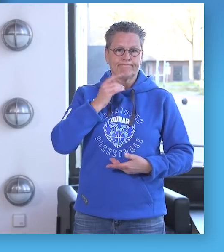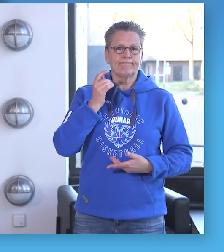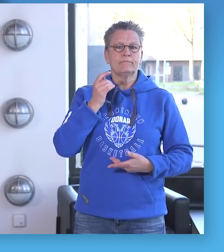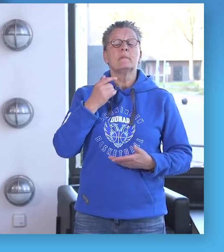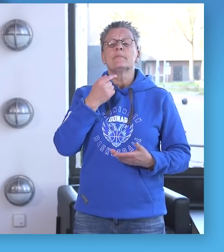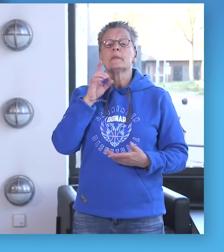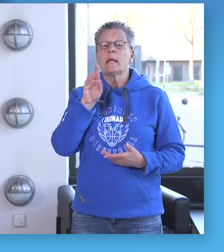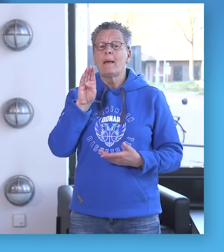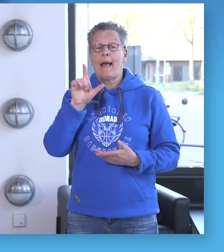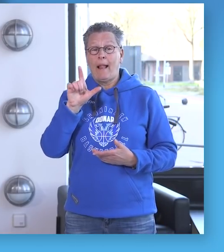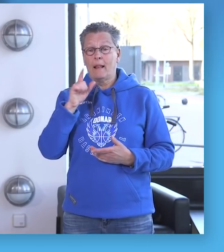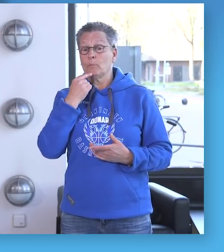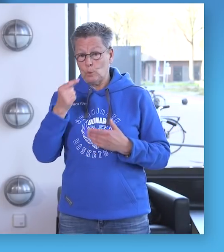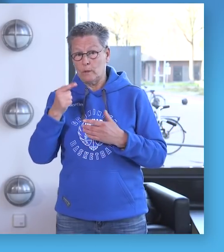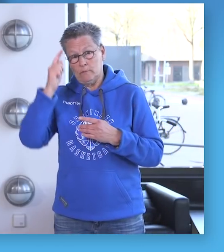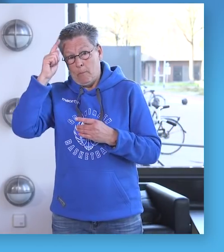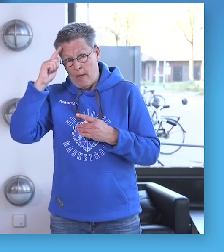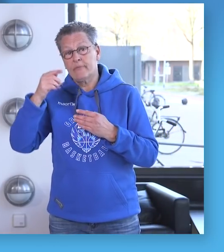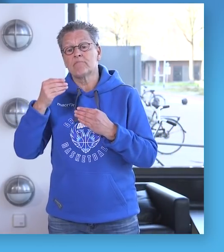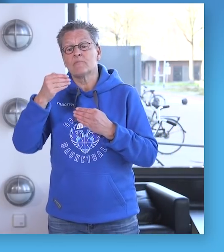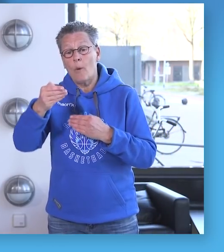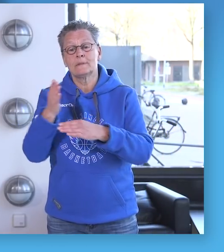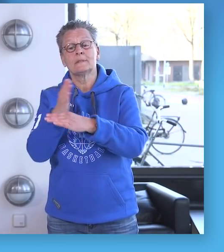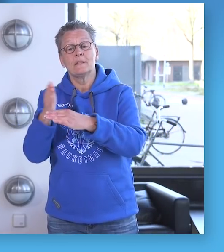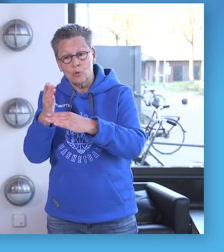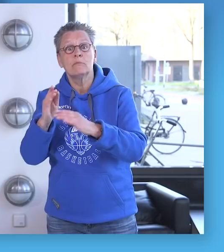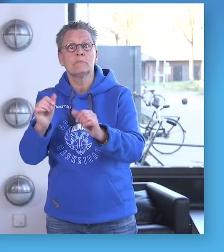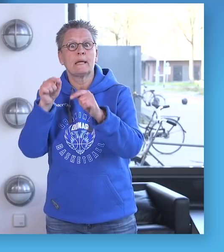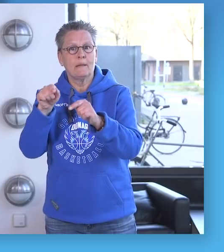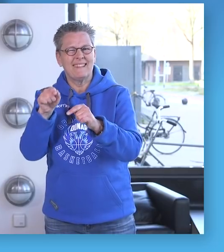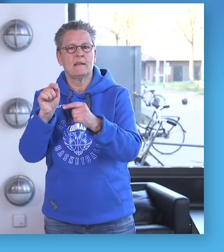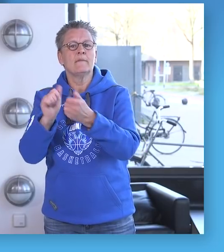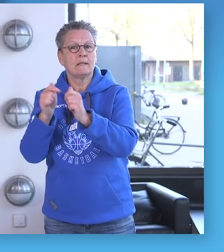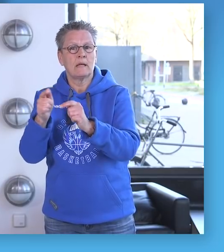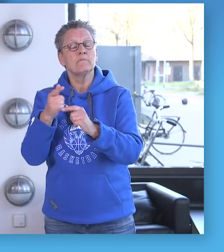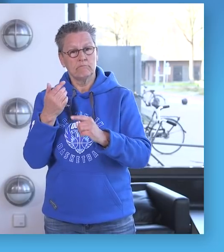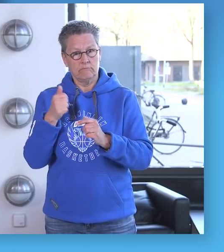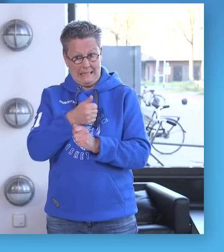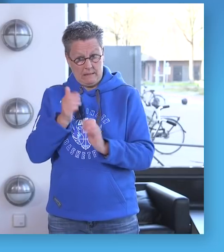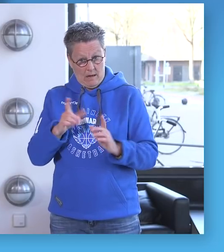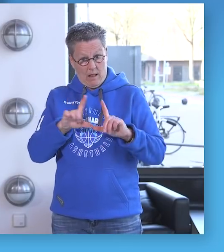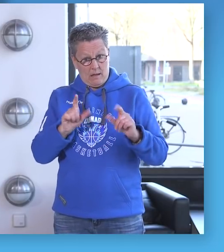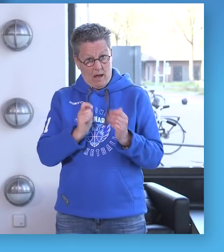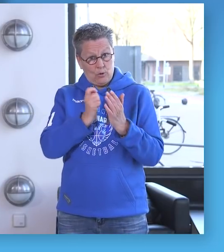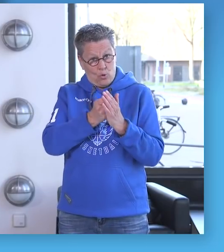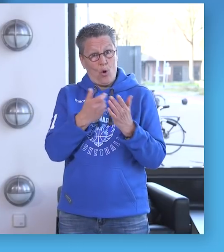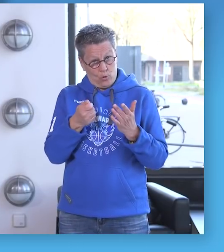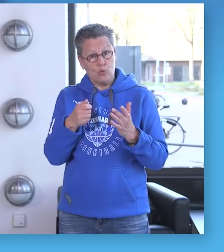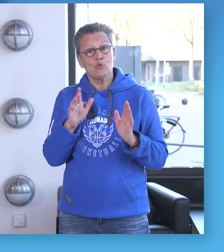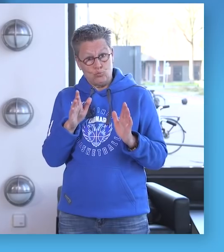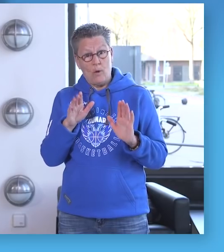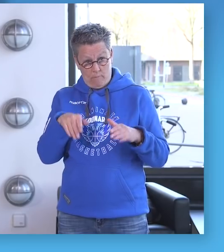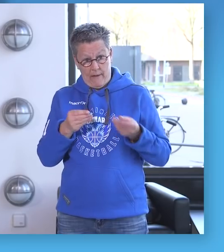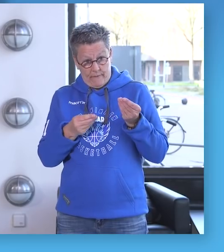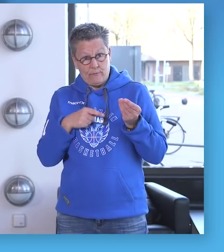te beginnen in het komend seizoen. En iedereen die daar een kaartje voor reeds aangeschaft heeft, dat blijft gewoon staan. Hè, tot wanneer die finale daadwerkelijk gespeeld gaat worden.